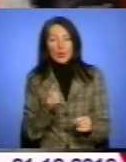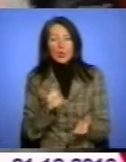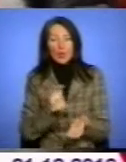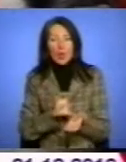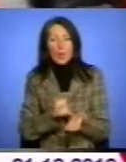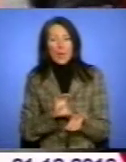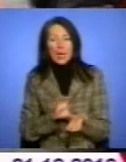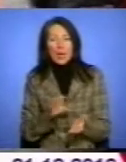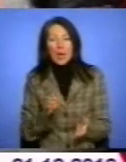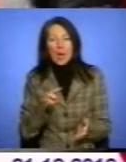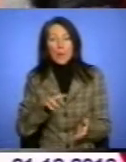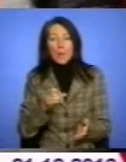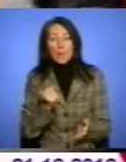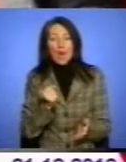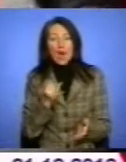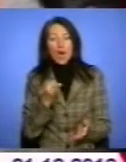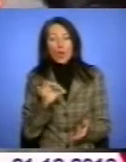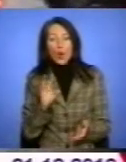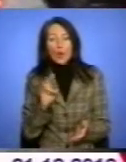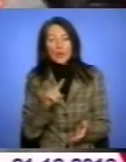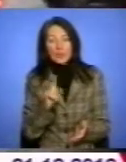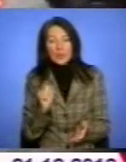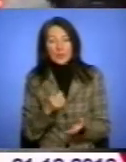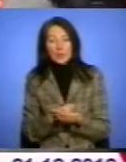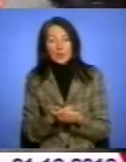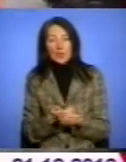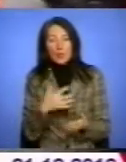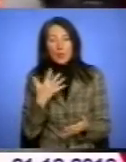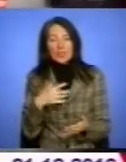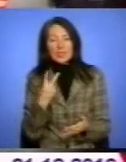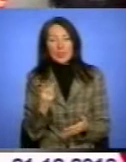майонезу велику, значить, це обійдеться приблизно